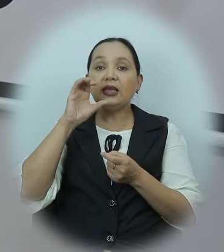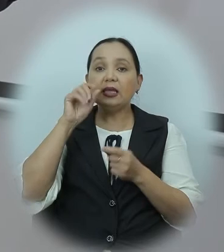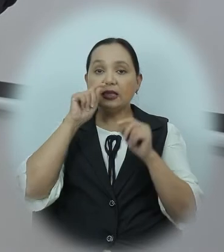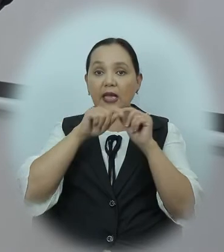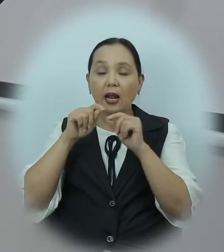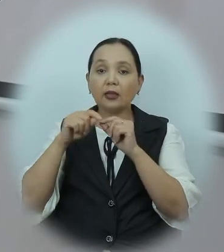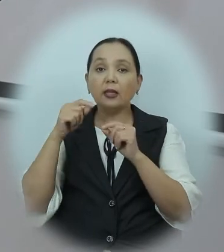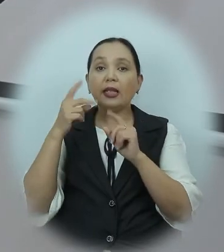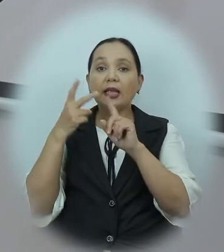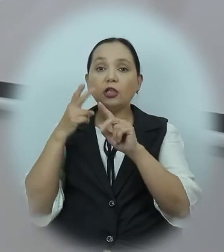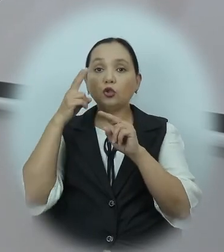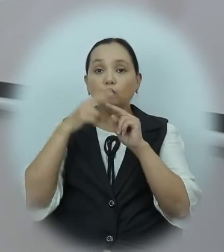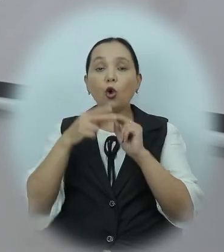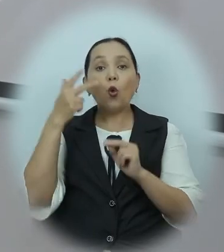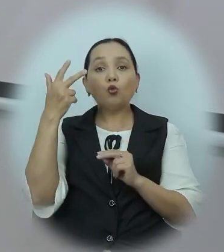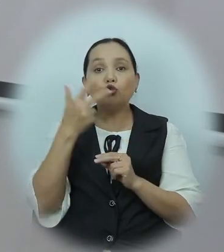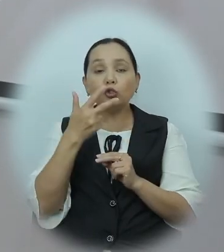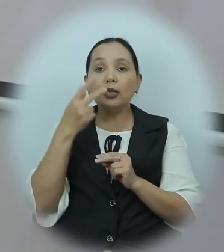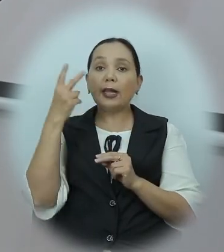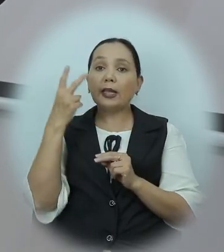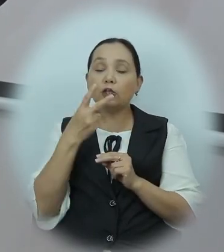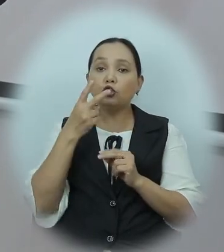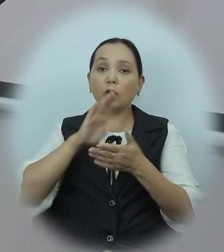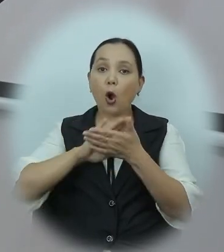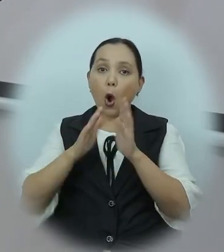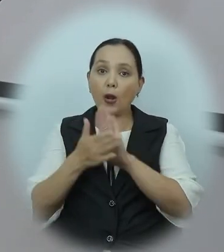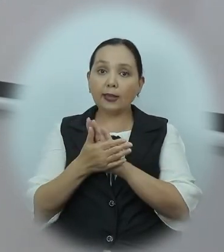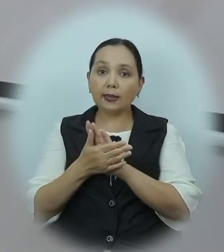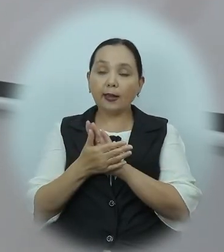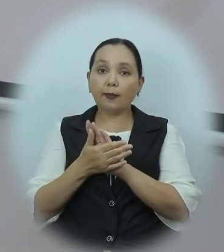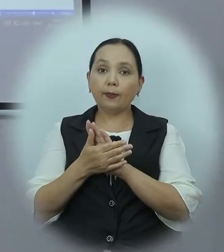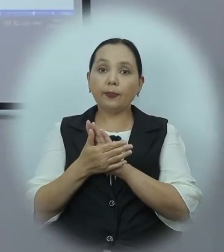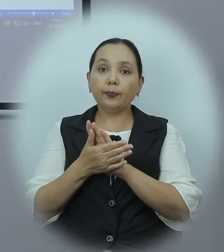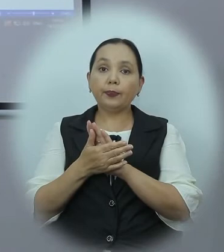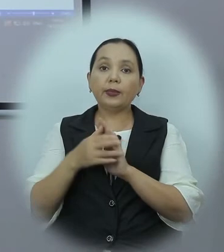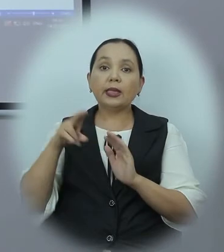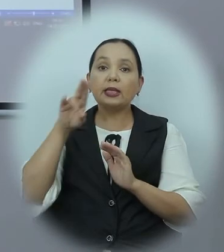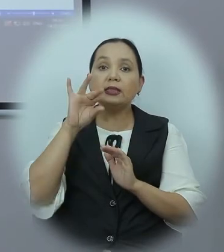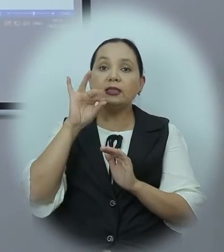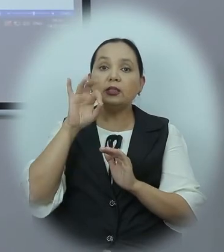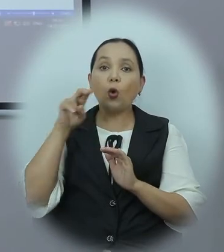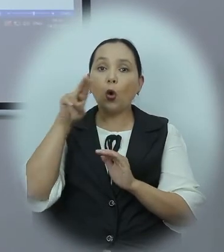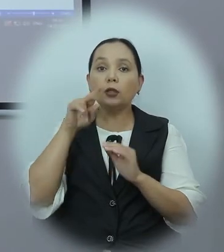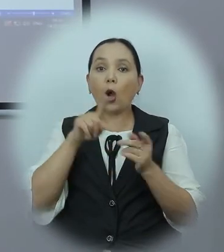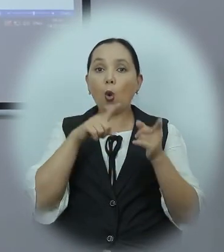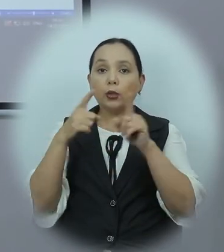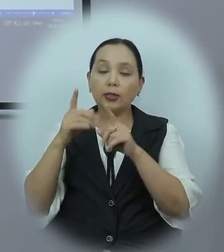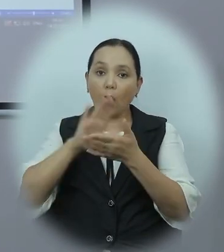uchlarini uchinchi, ikkinchi holatlarga diyotdan o'tgan